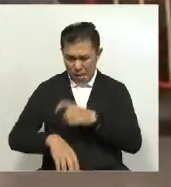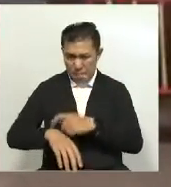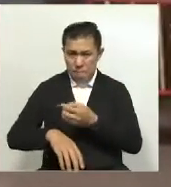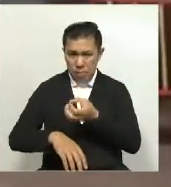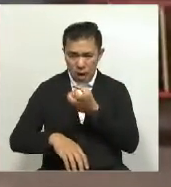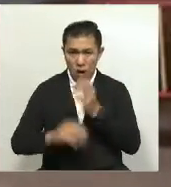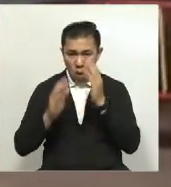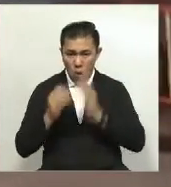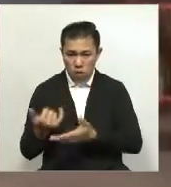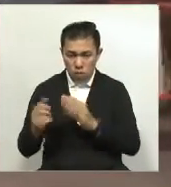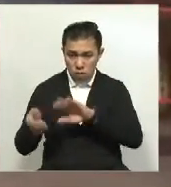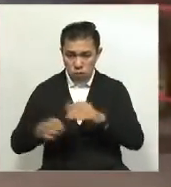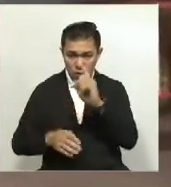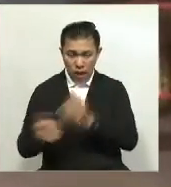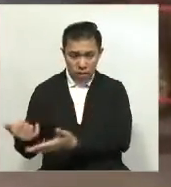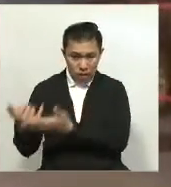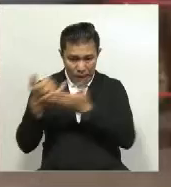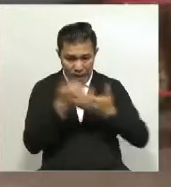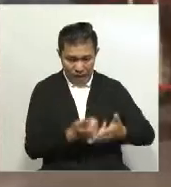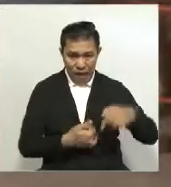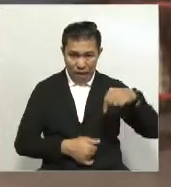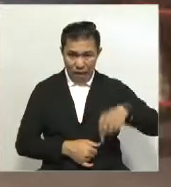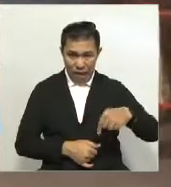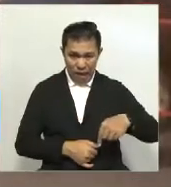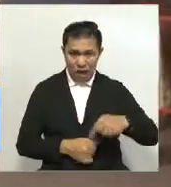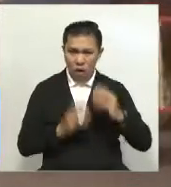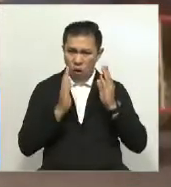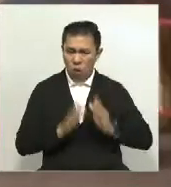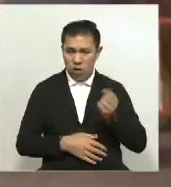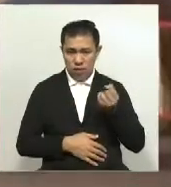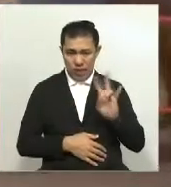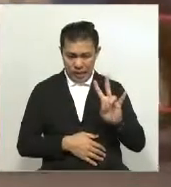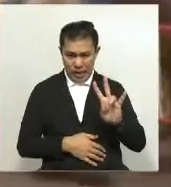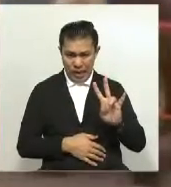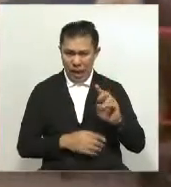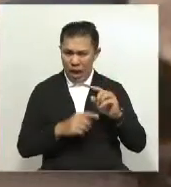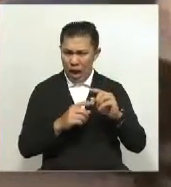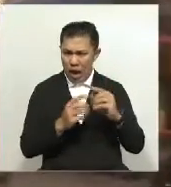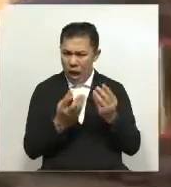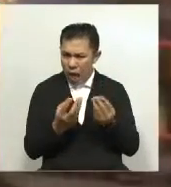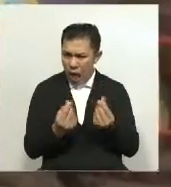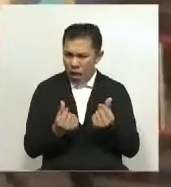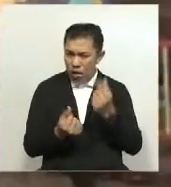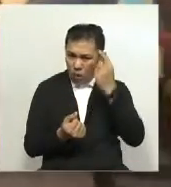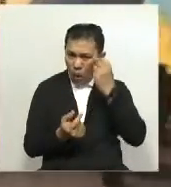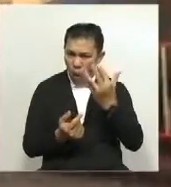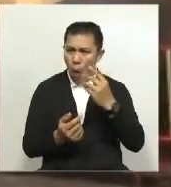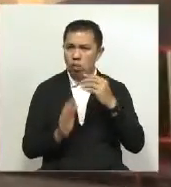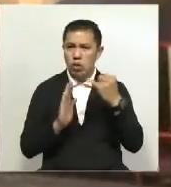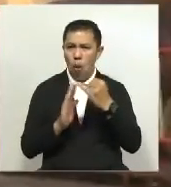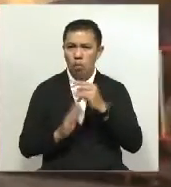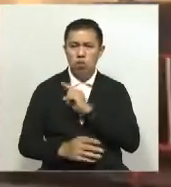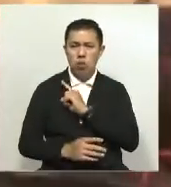นั้นจะมีการลำเลียงศพขึ้นมาที่บริเวณท่าเทียบเรือของอควาเรียมอีก17คนตัวเลขตรงนี้เราจะคงต้องรอทางจังหวัดรายงาน